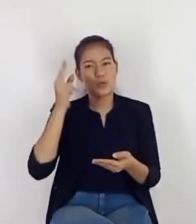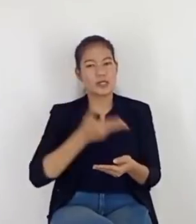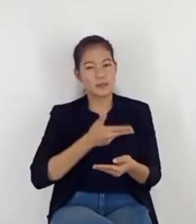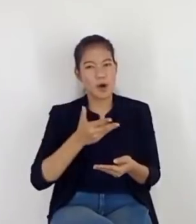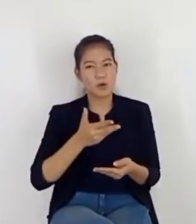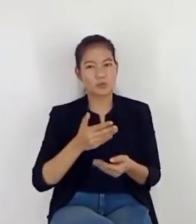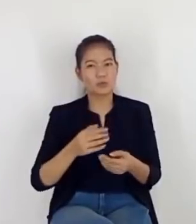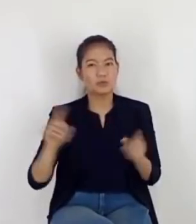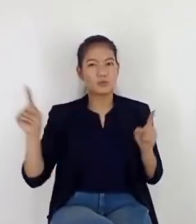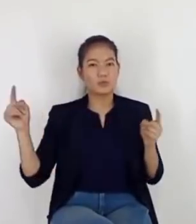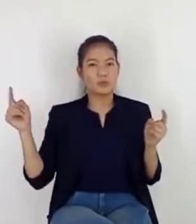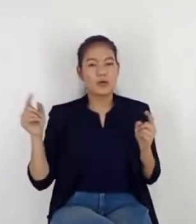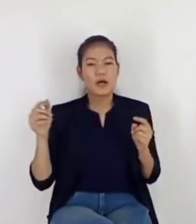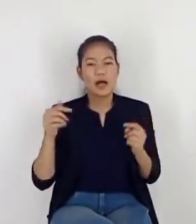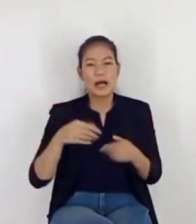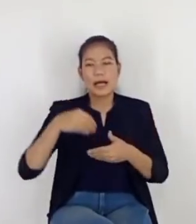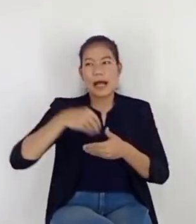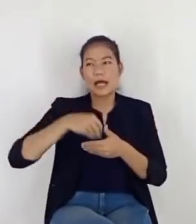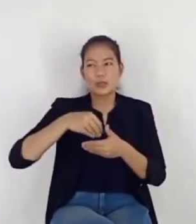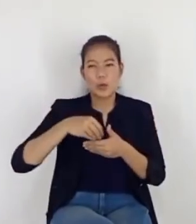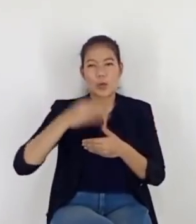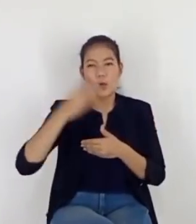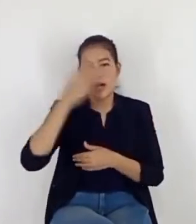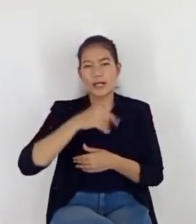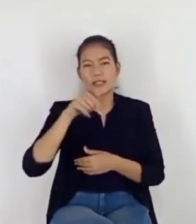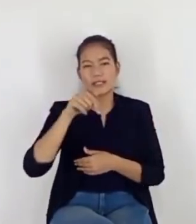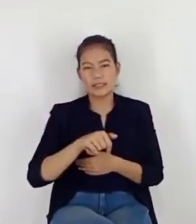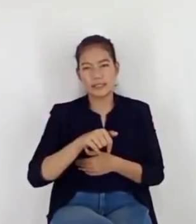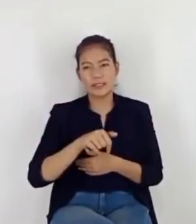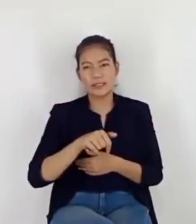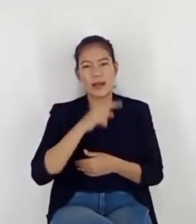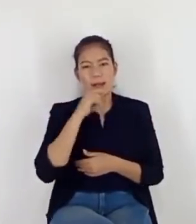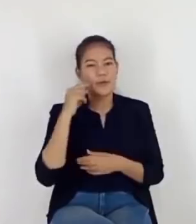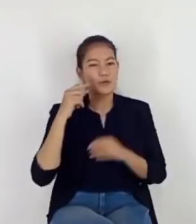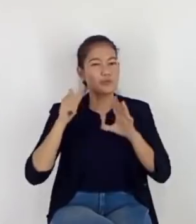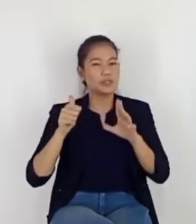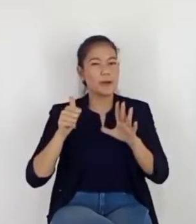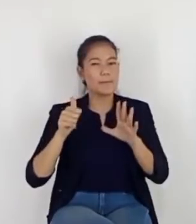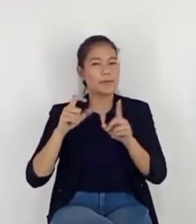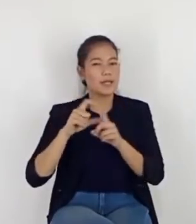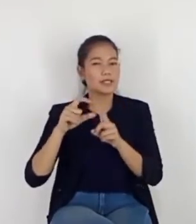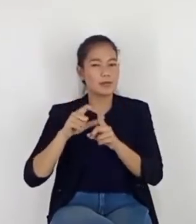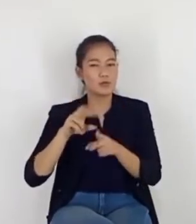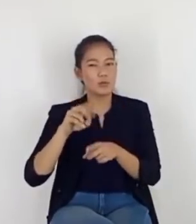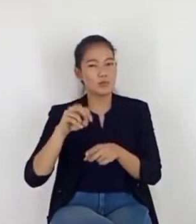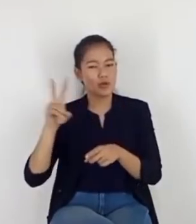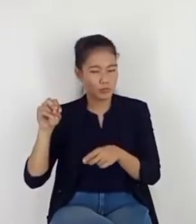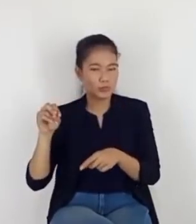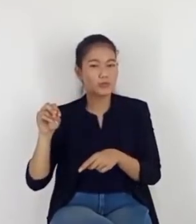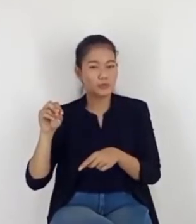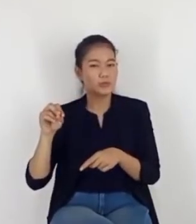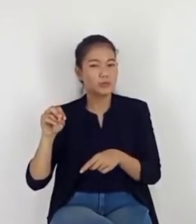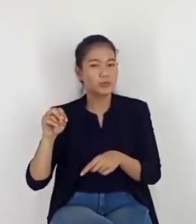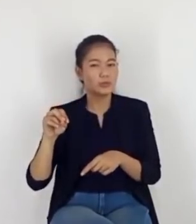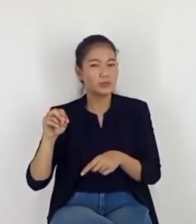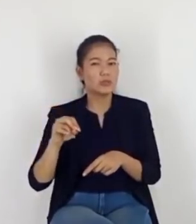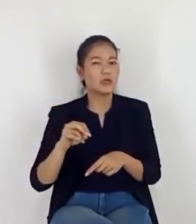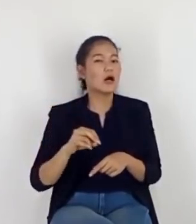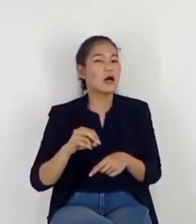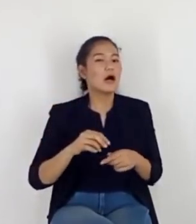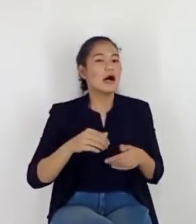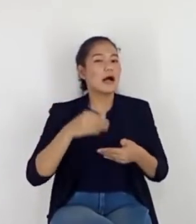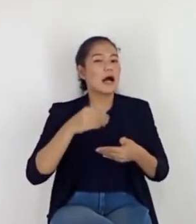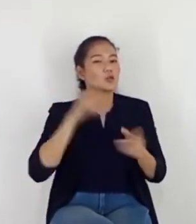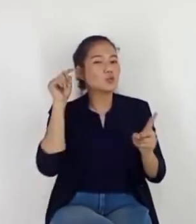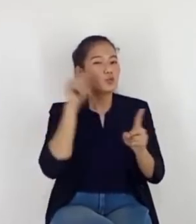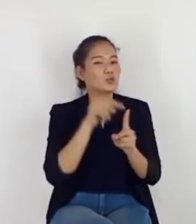kamu. Kantong persembahan pada hari ini, Minggu 6 Desember 2020, akan dipergunakan